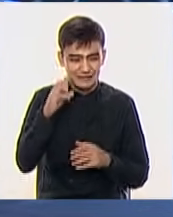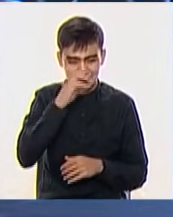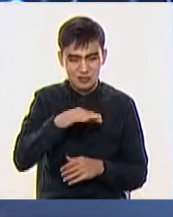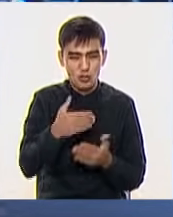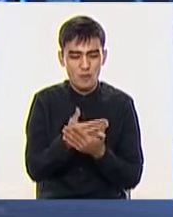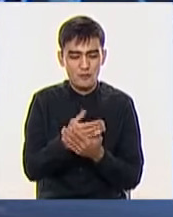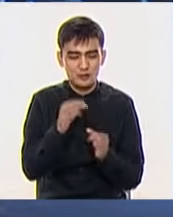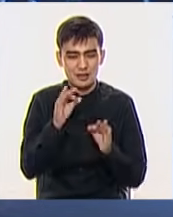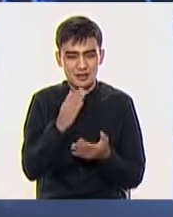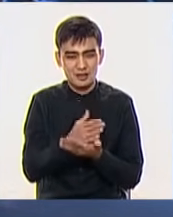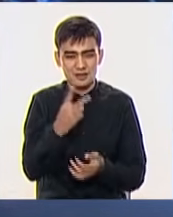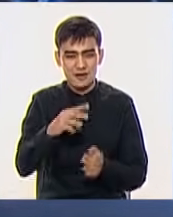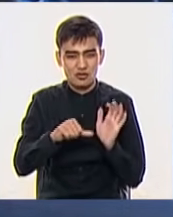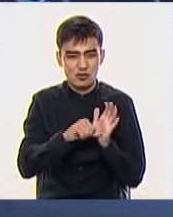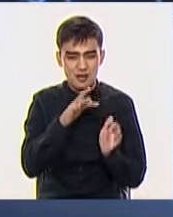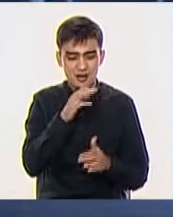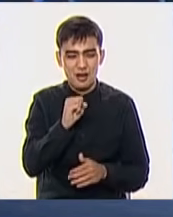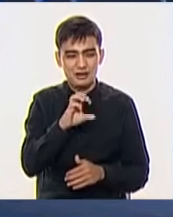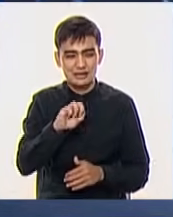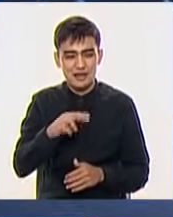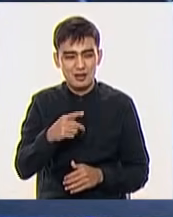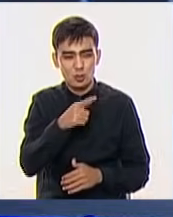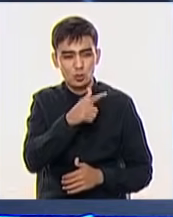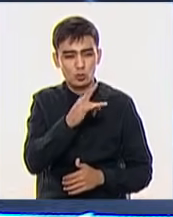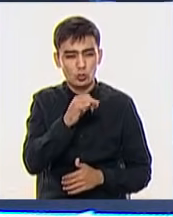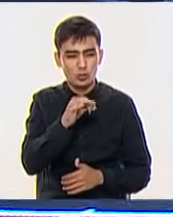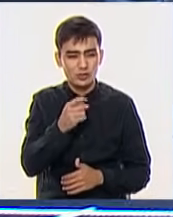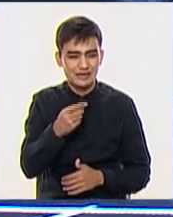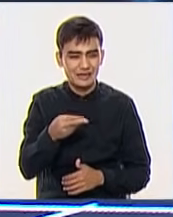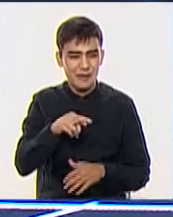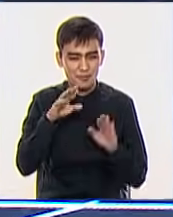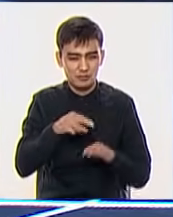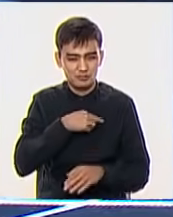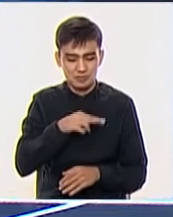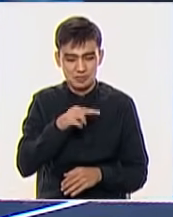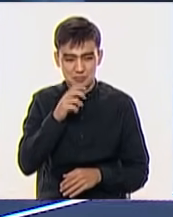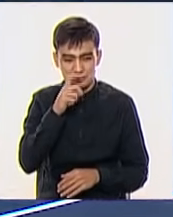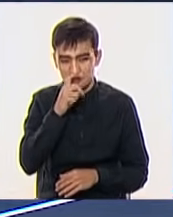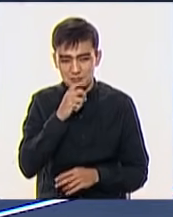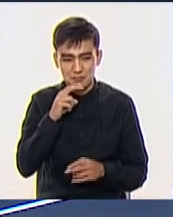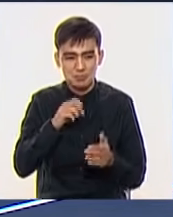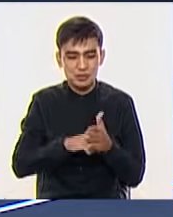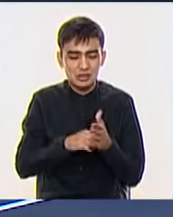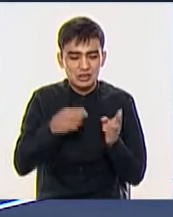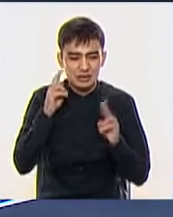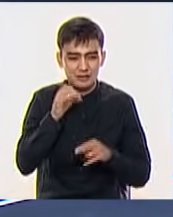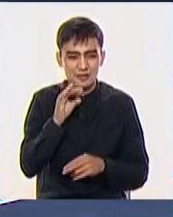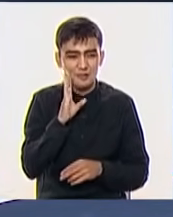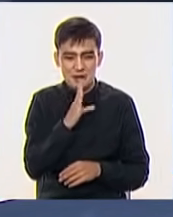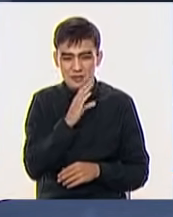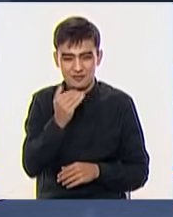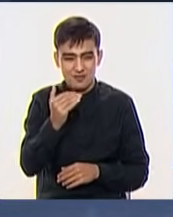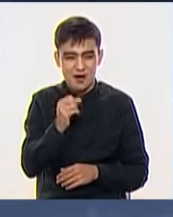гибели 26-летней Асели Атпаевой в Грузии. Она погибла при загадочных обстоятельствах. Но мать Асель уверена, что это не